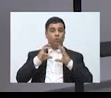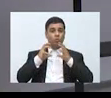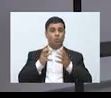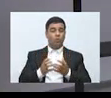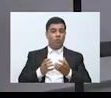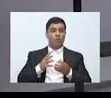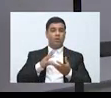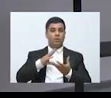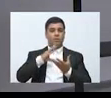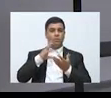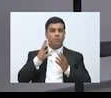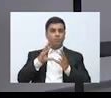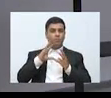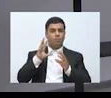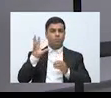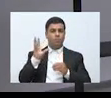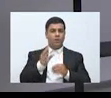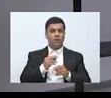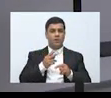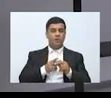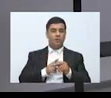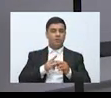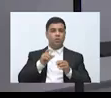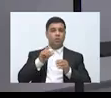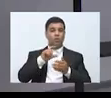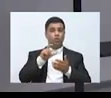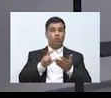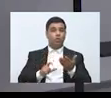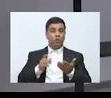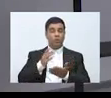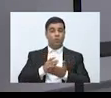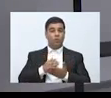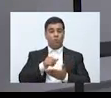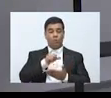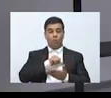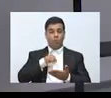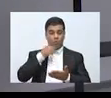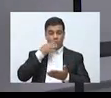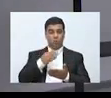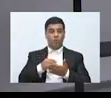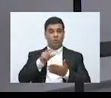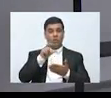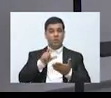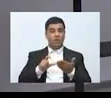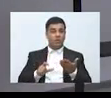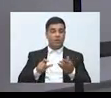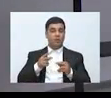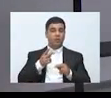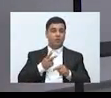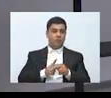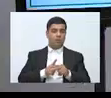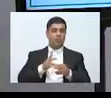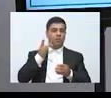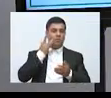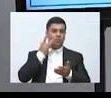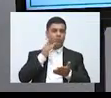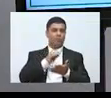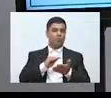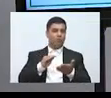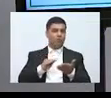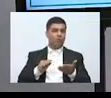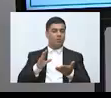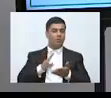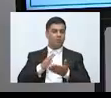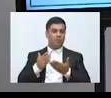dunyodagi barcha shoirlar borki, o'z she'rlarida talqin etib